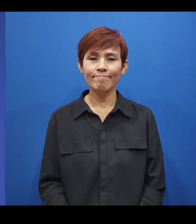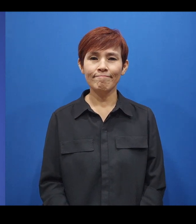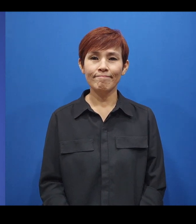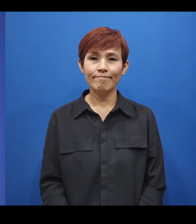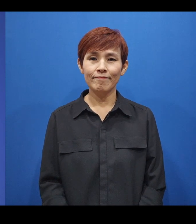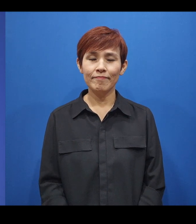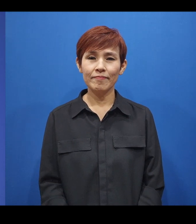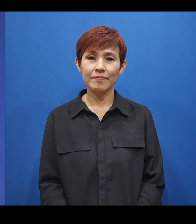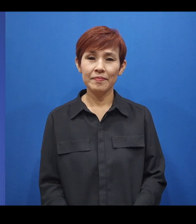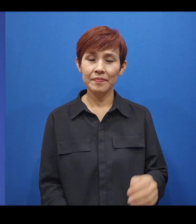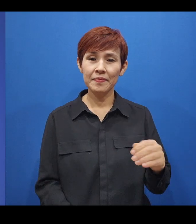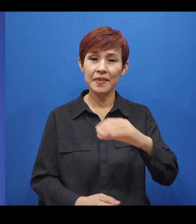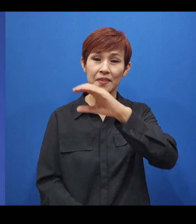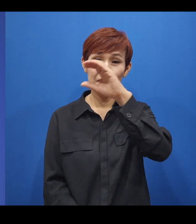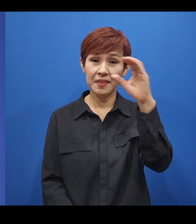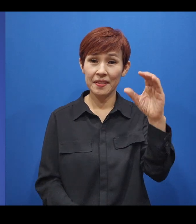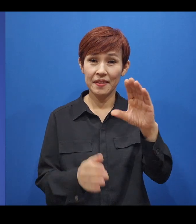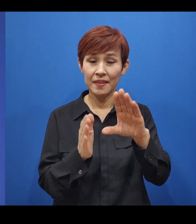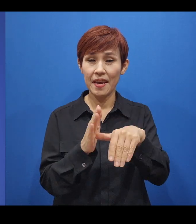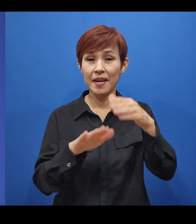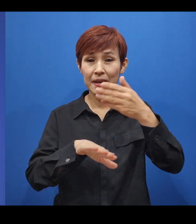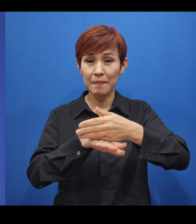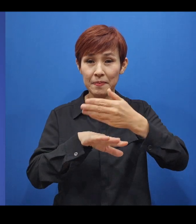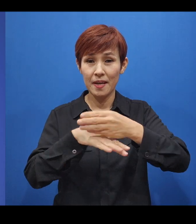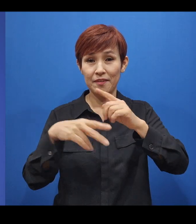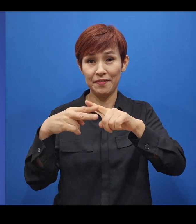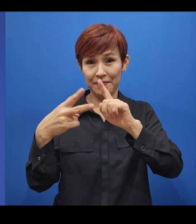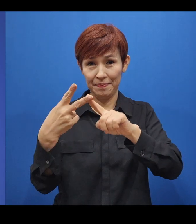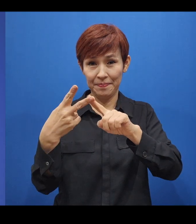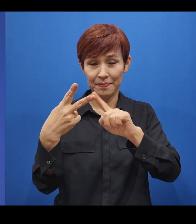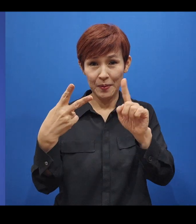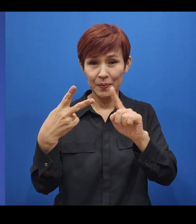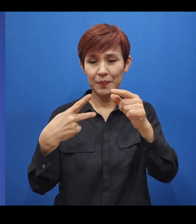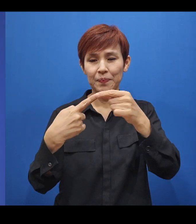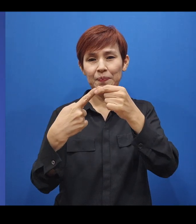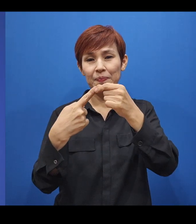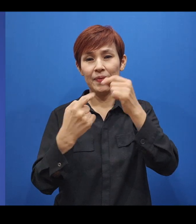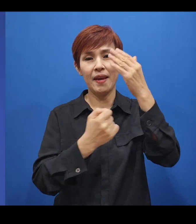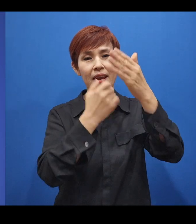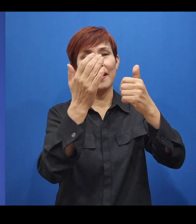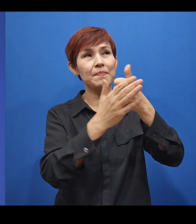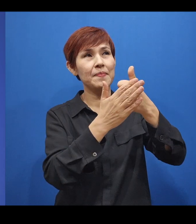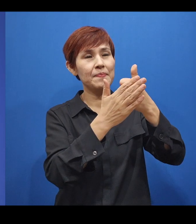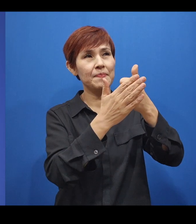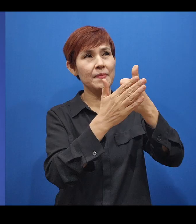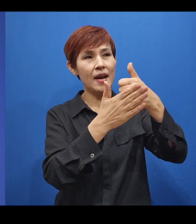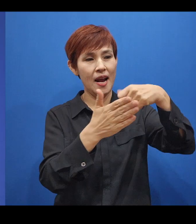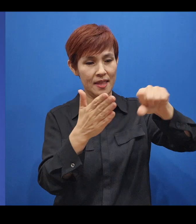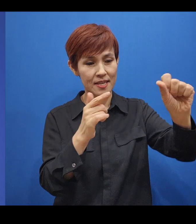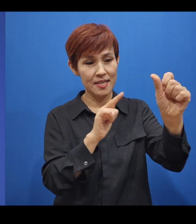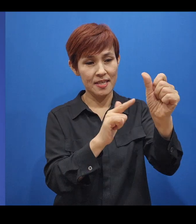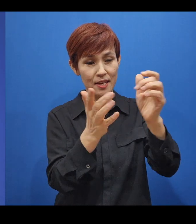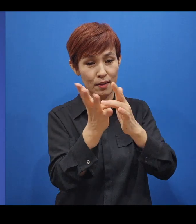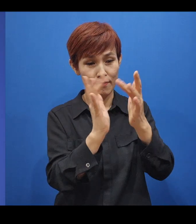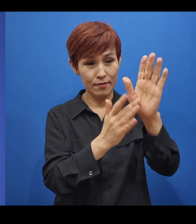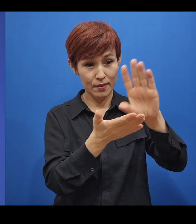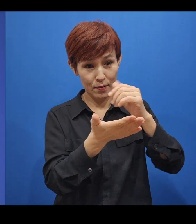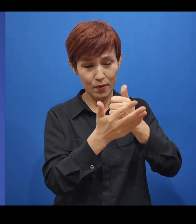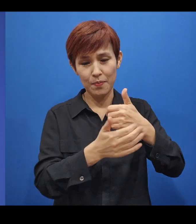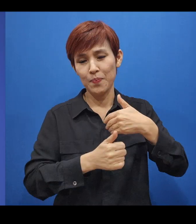그러니까 우리는 성탄절에 두 가지를 감사합니다. 첫째, 하나님의 아들을 우리에게